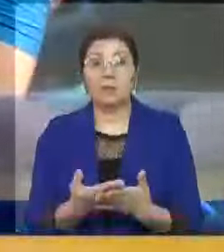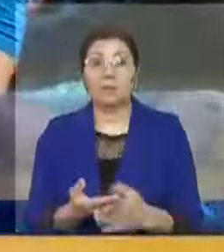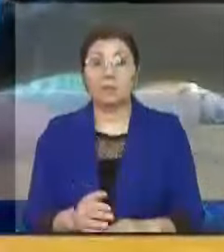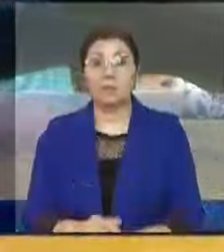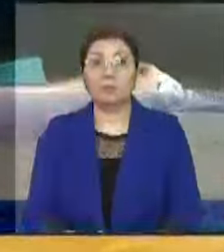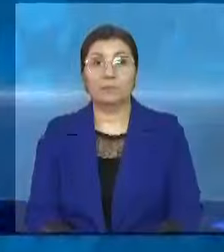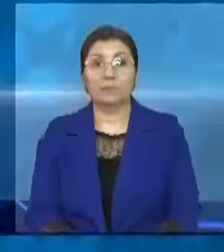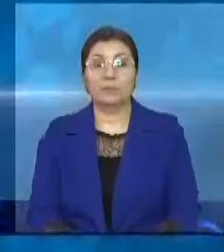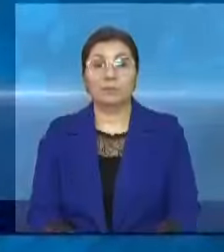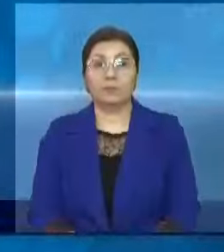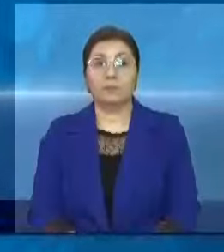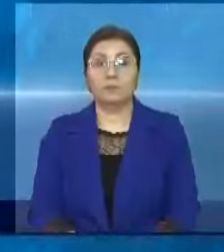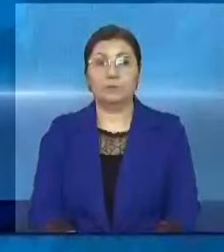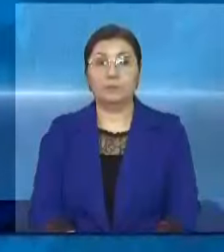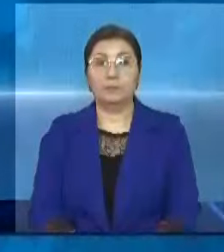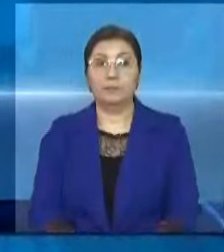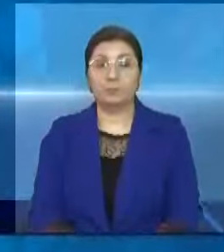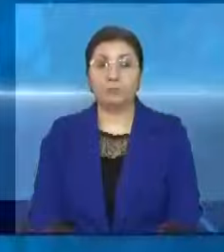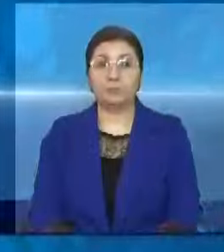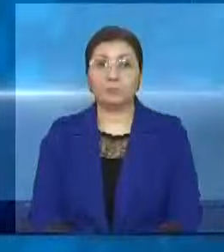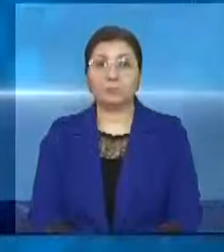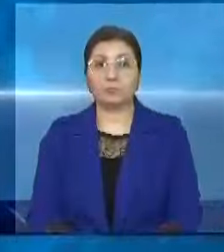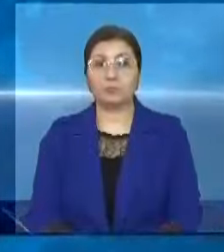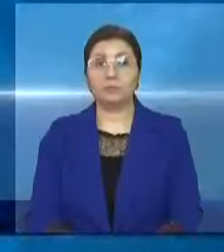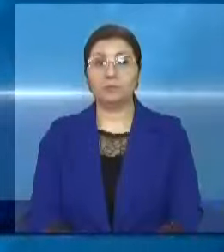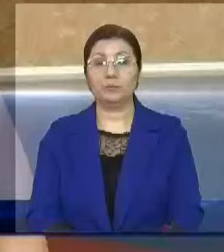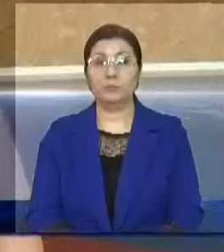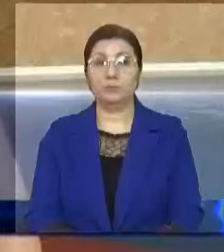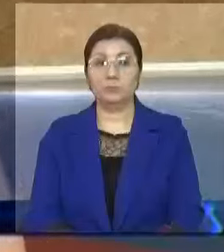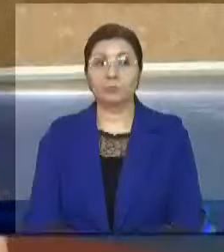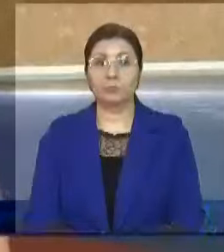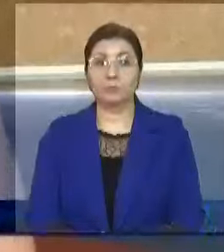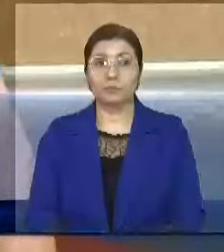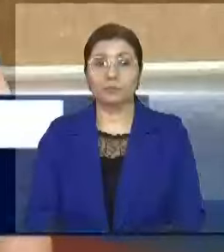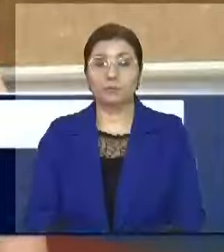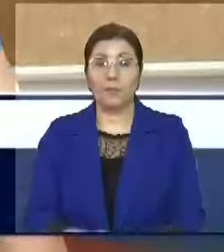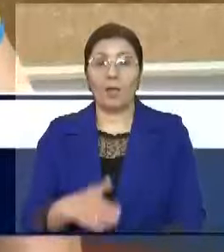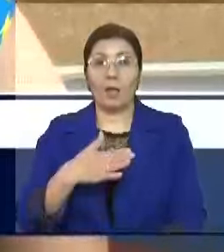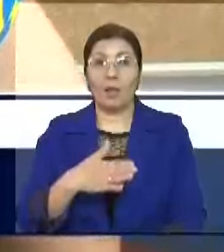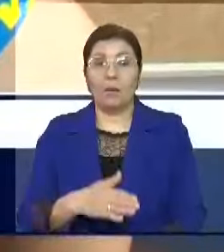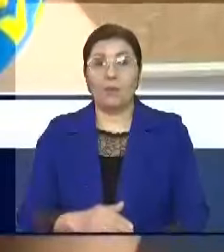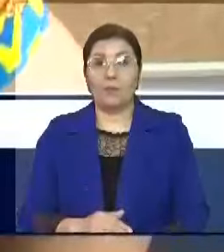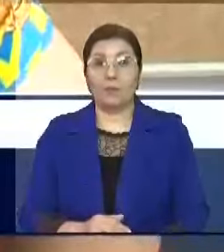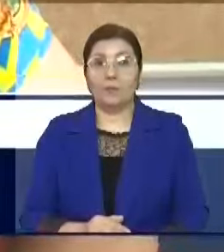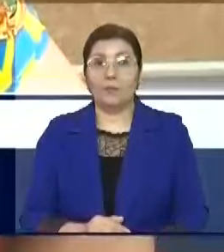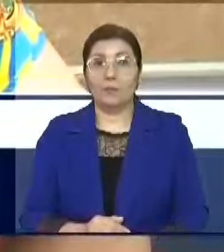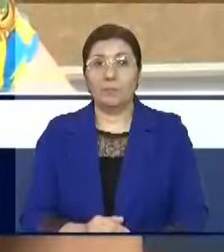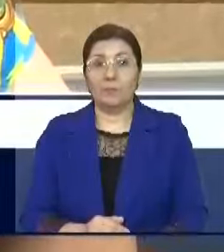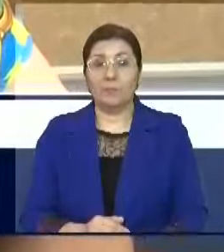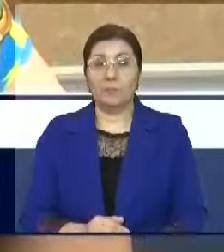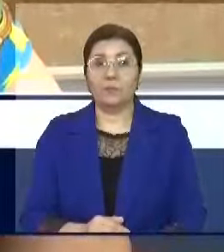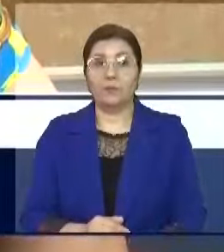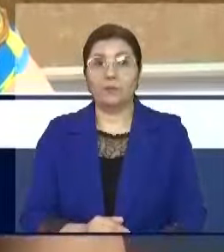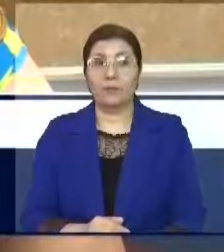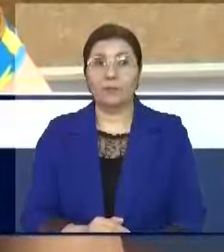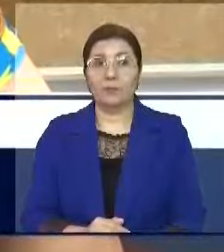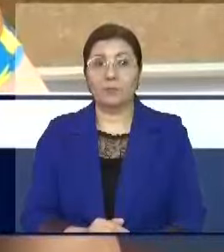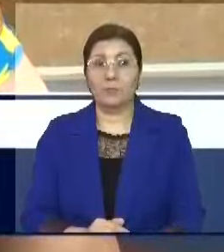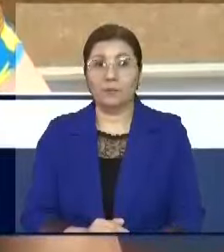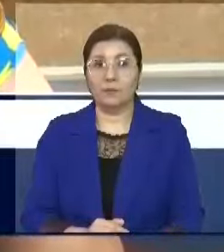рядом. Уже опыт бар. Какой настраивать себя, хавай курисуге. Ну, просто самое